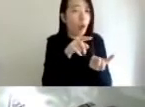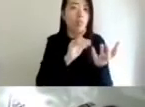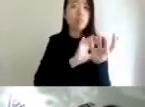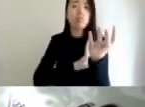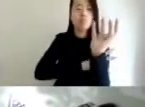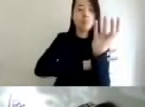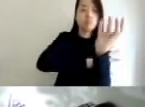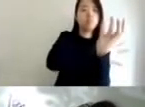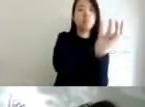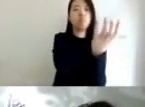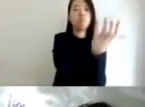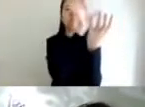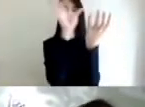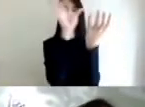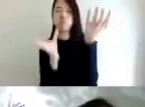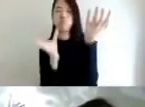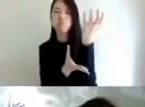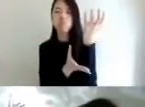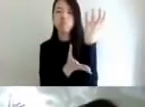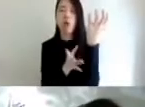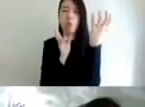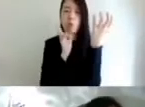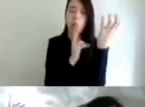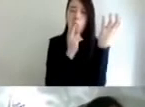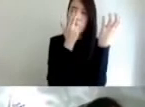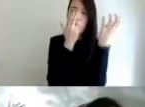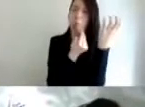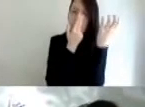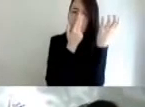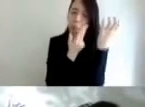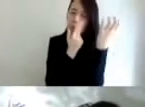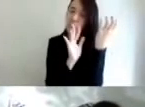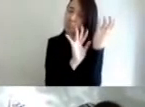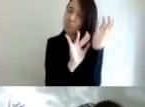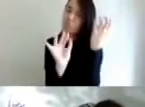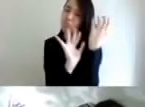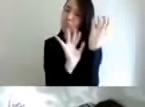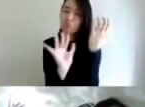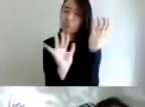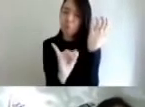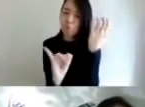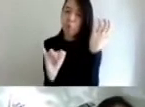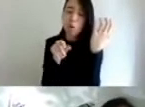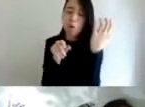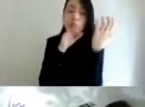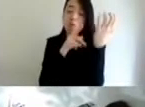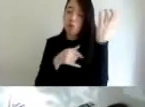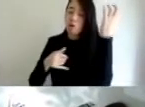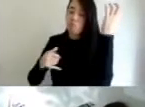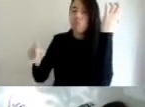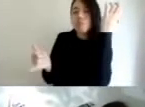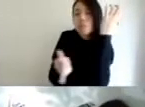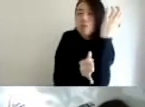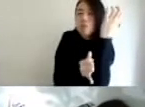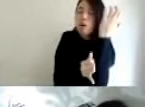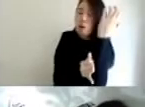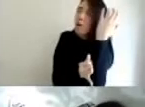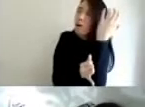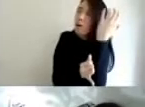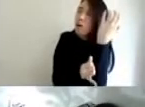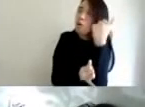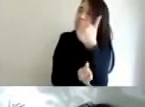似好幾靚啊，都唔錯啊。我哋行喺樹蔭下面咧，哇，都可以遮到陰